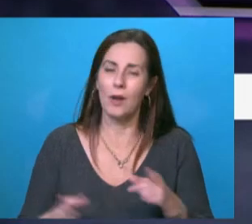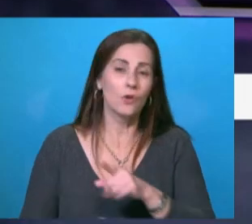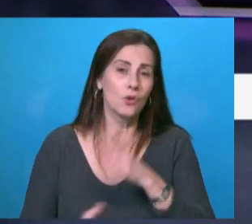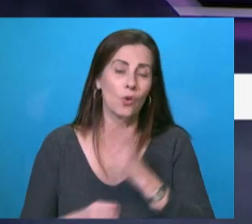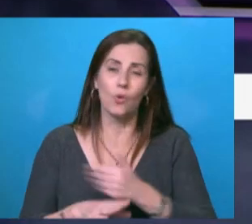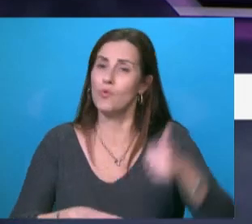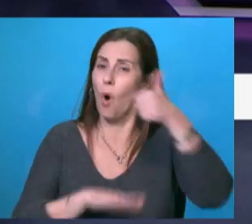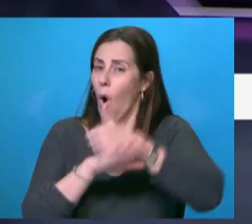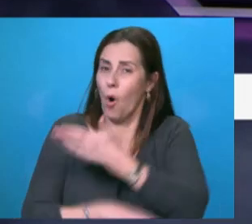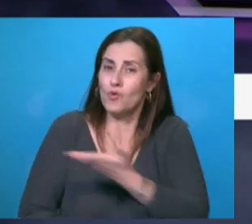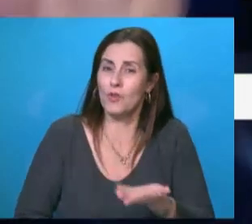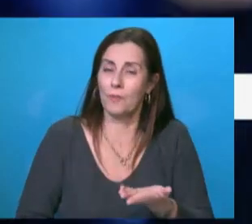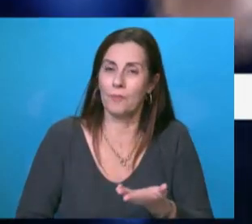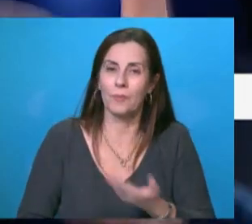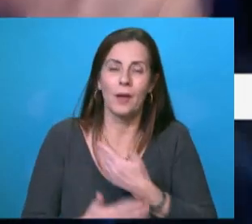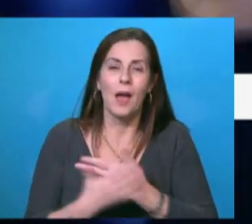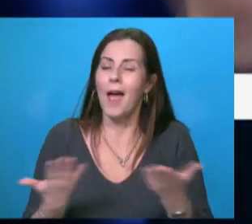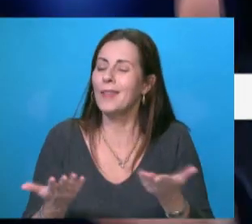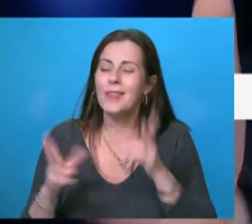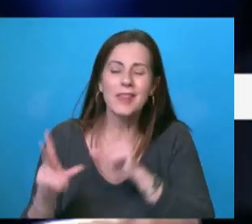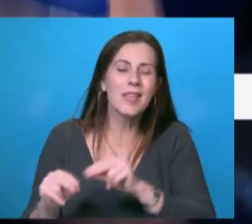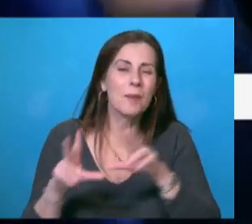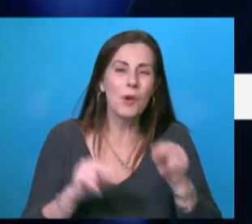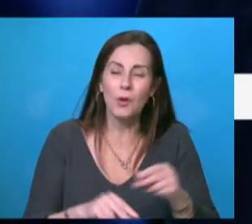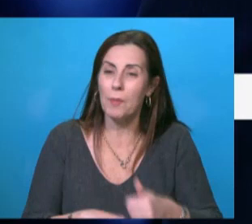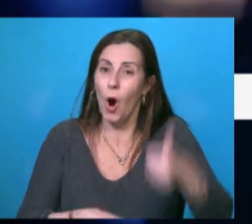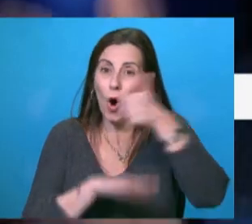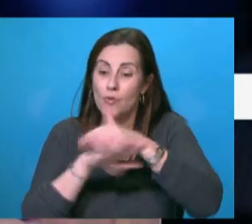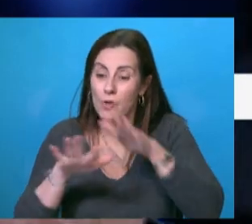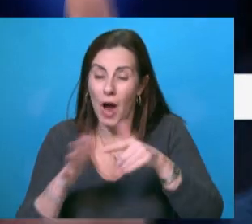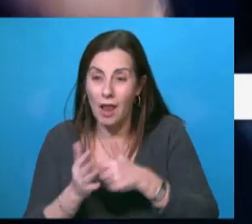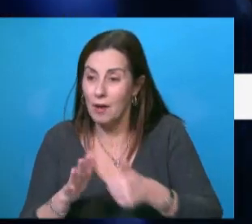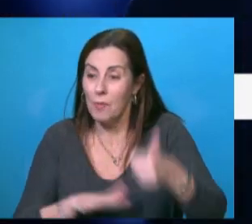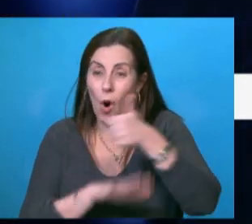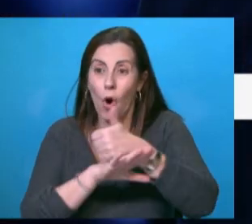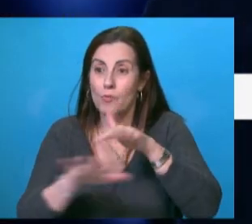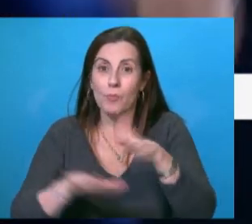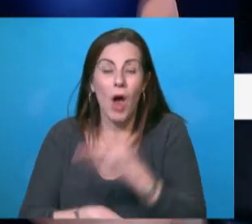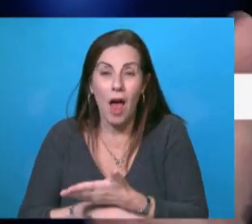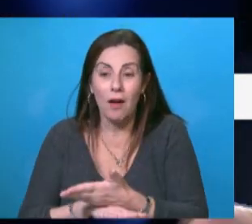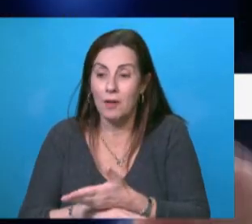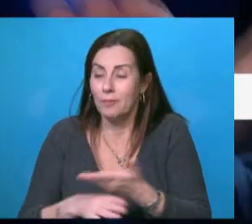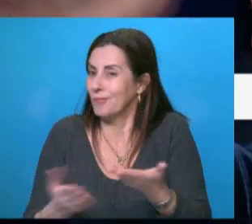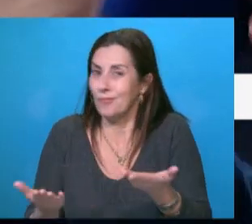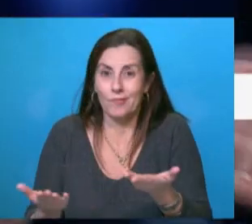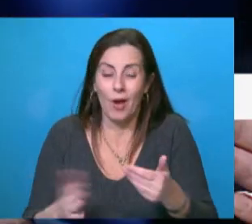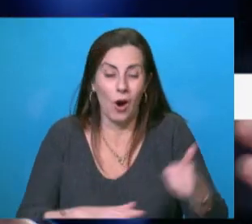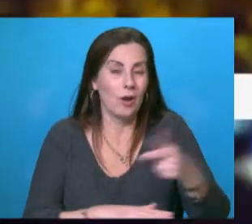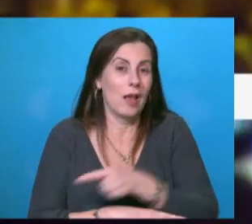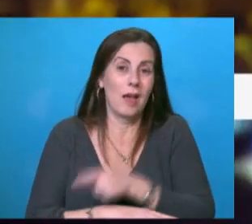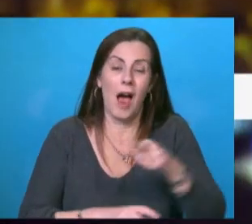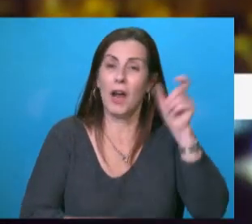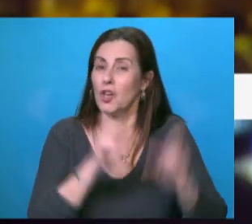הפירמידה. אין דמיון בין ראש פירמידה, בין ראש מדינה, בין ראש מערכת לבין אנשים